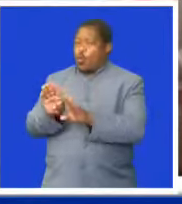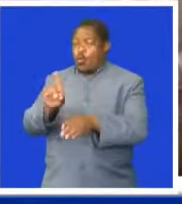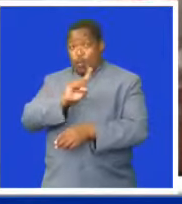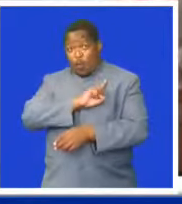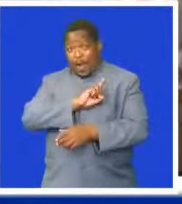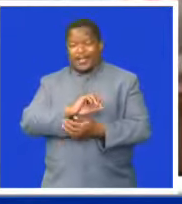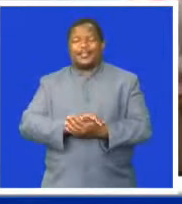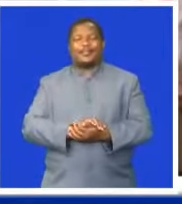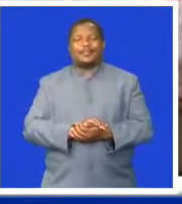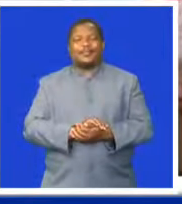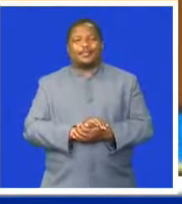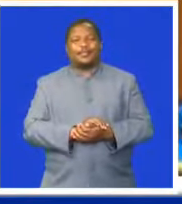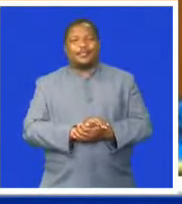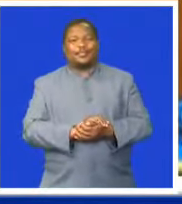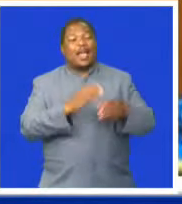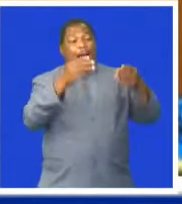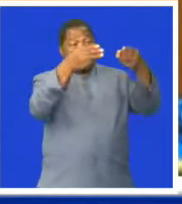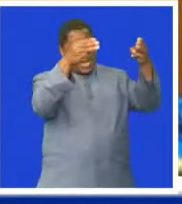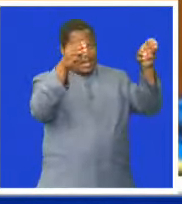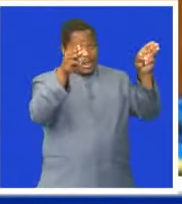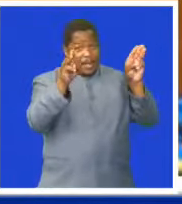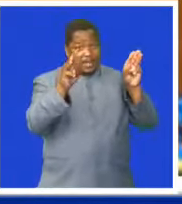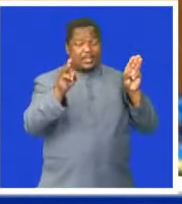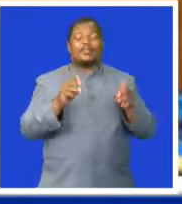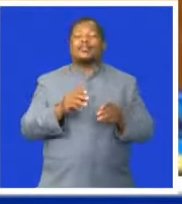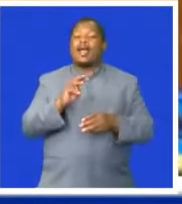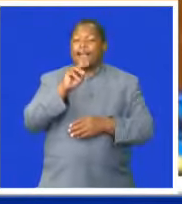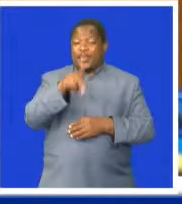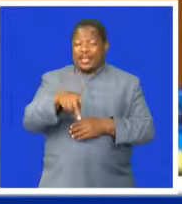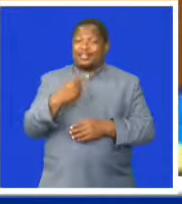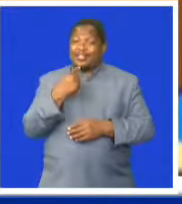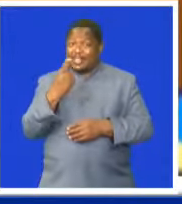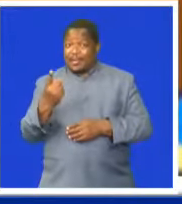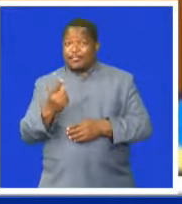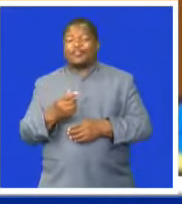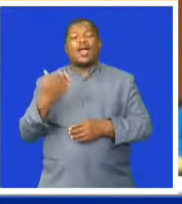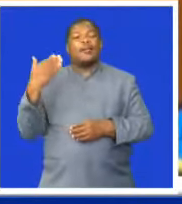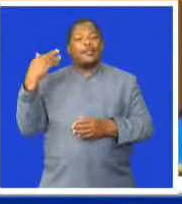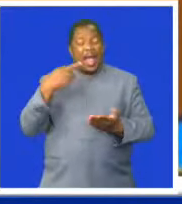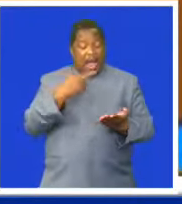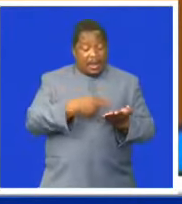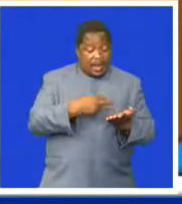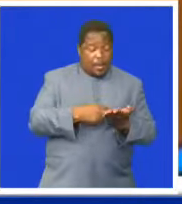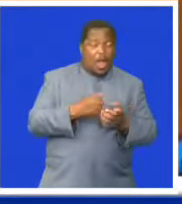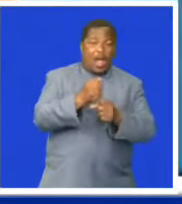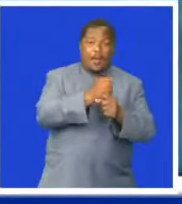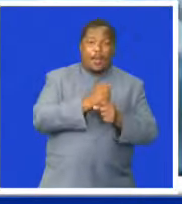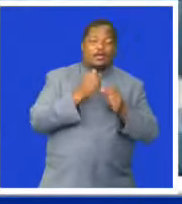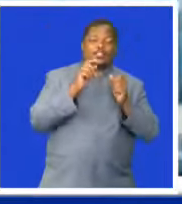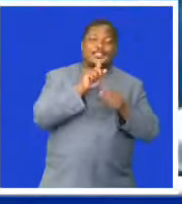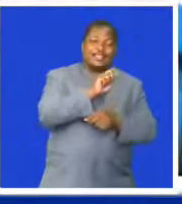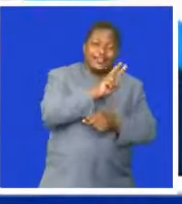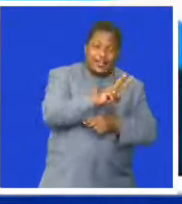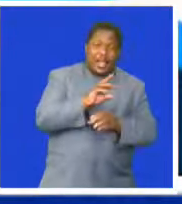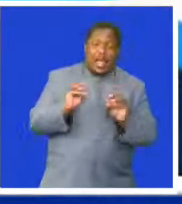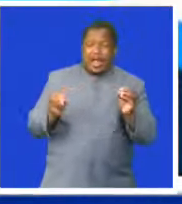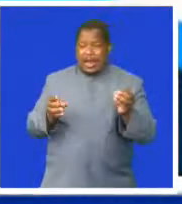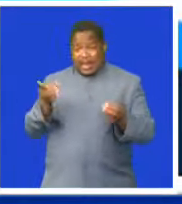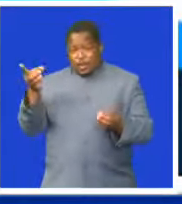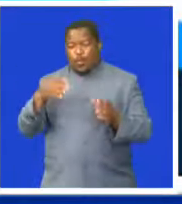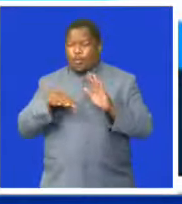sekuthi umbiko wephalamende woluphenyo lokusebenza kwemisakado yombili yahulumende uhlolisiswe emaqiniso awo.